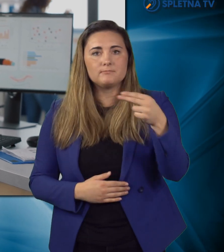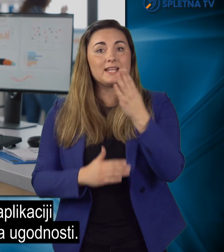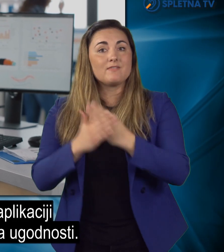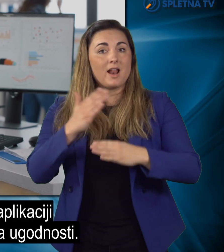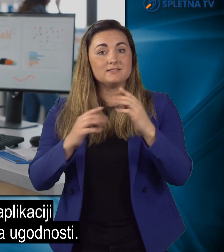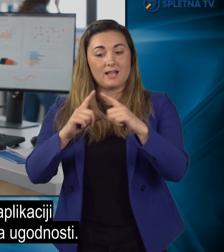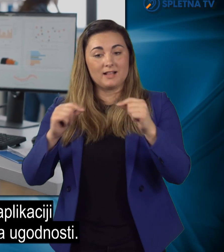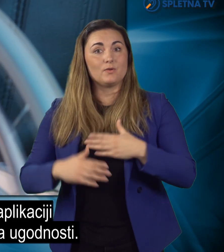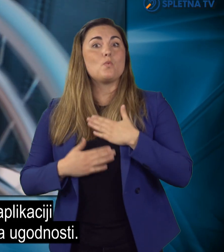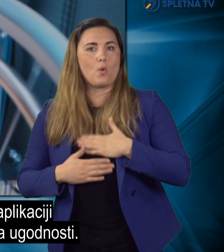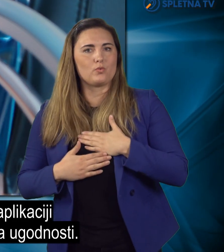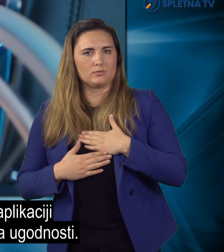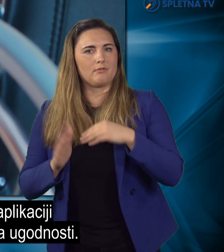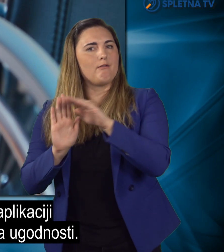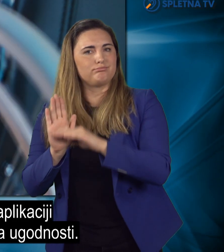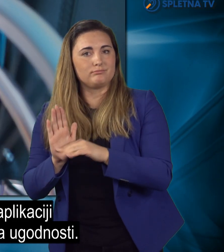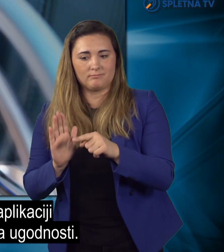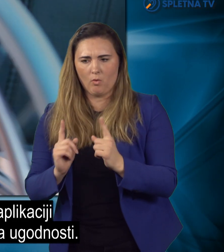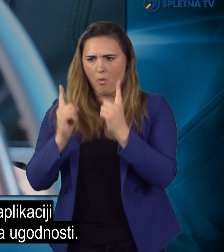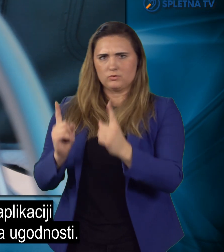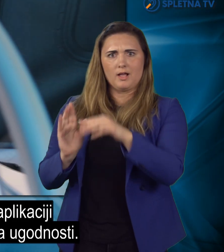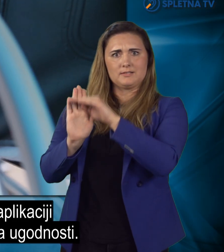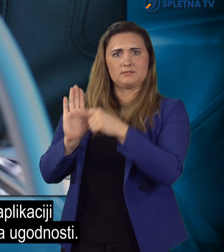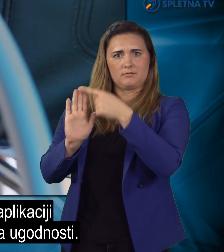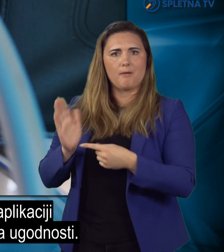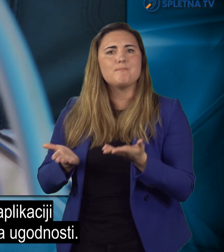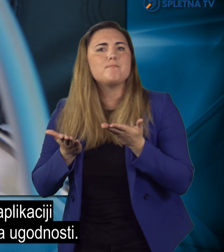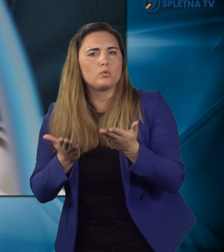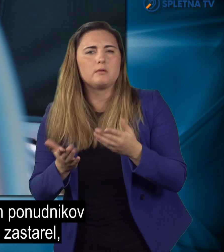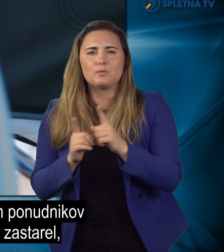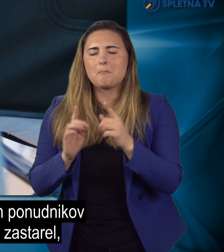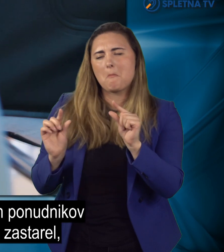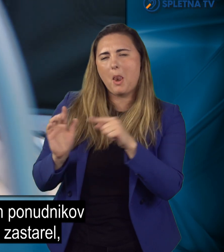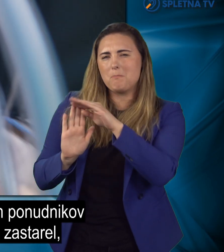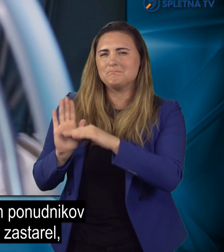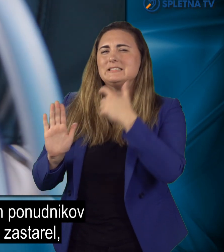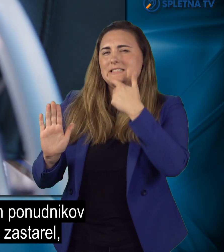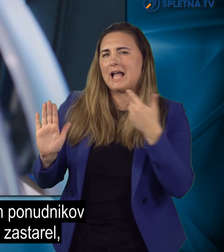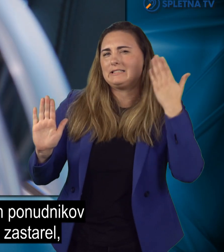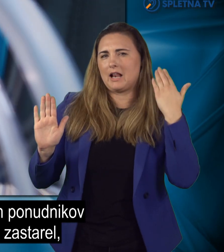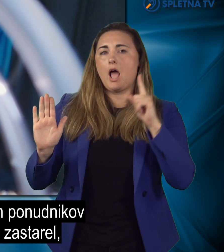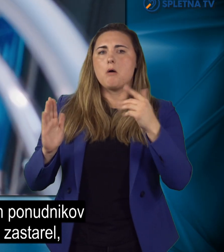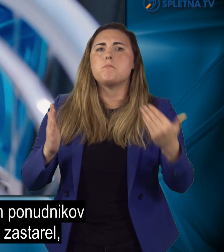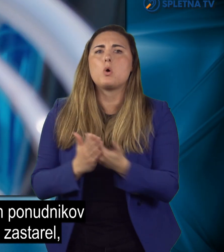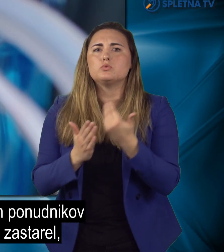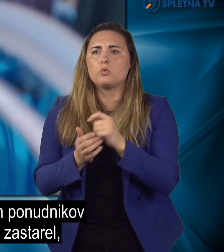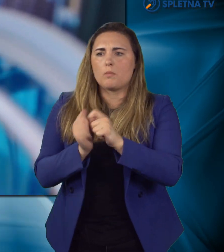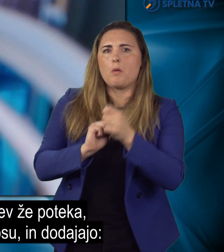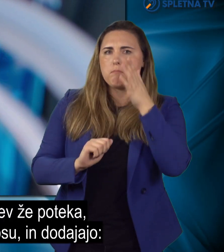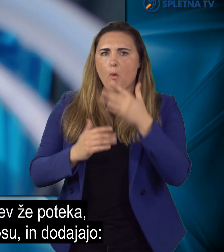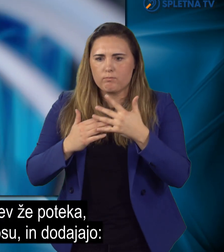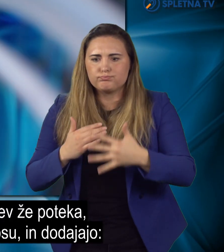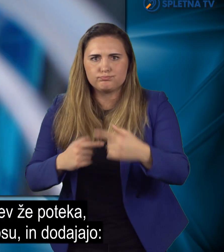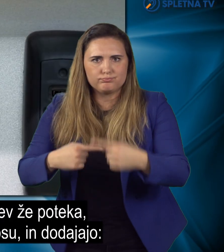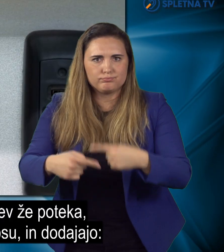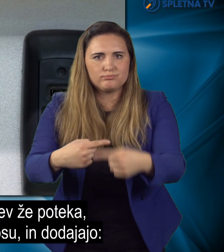www.invalidska-kartica.si in v mobilni aplikaciji Invalidska kartica ugodnosti. Obstoječi seznam ponudnikov je sicer malce zastarel,